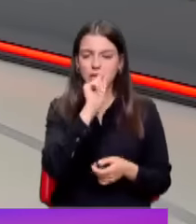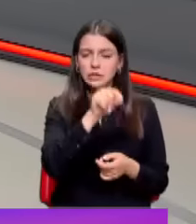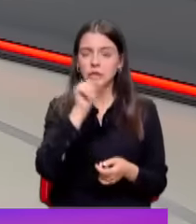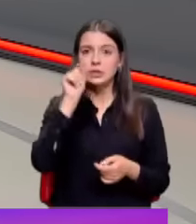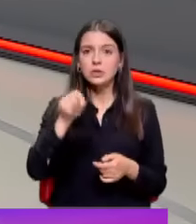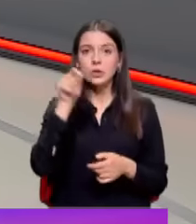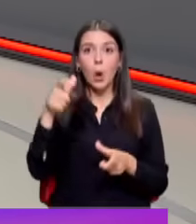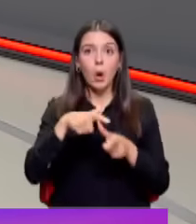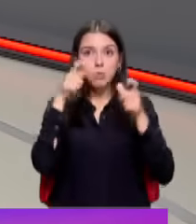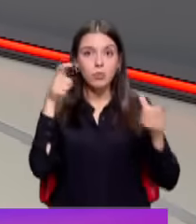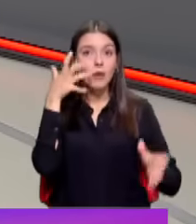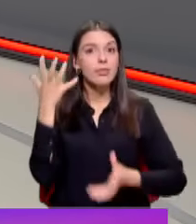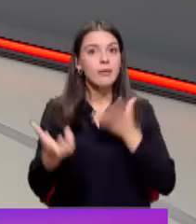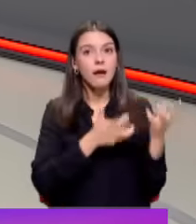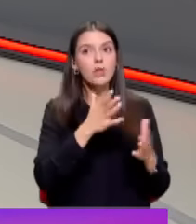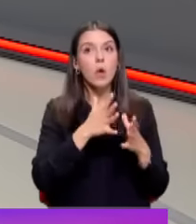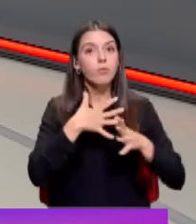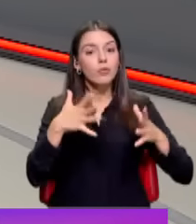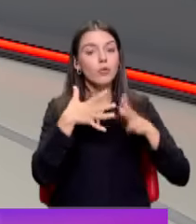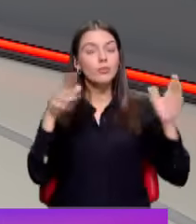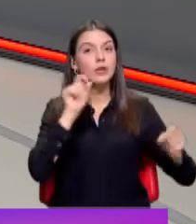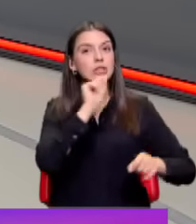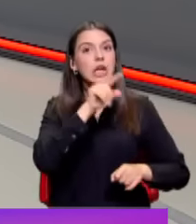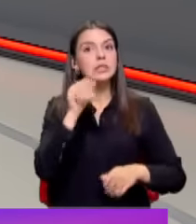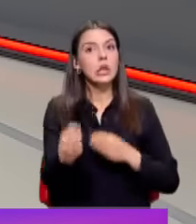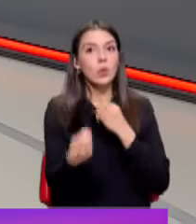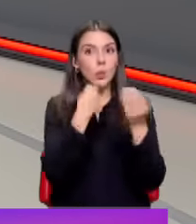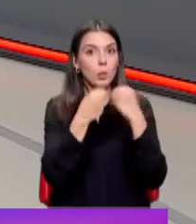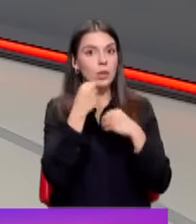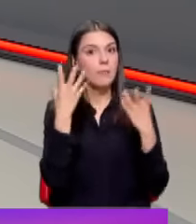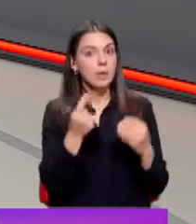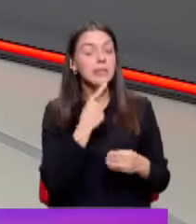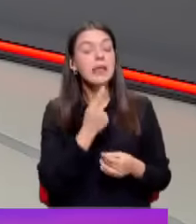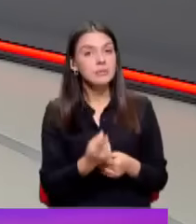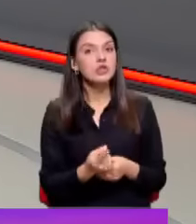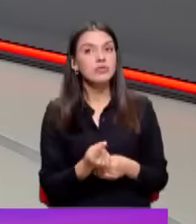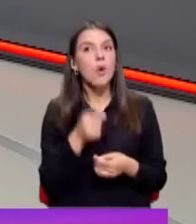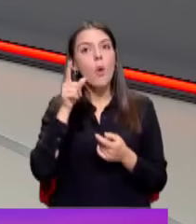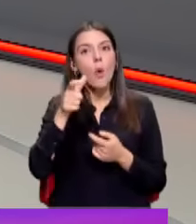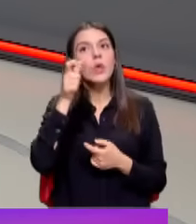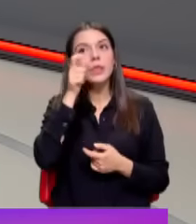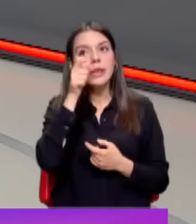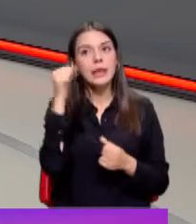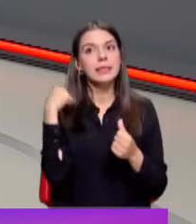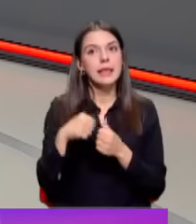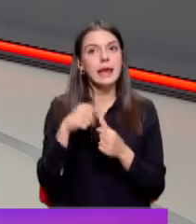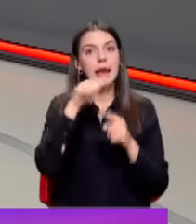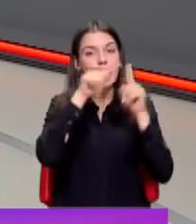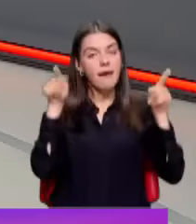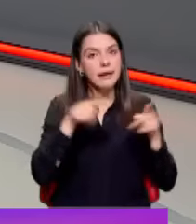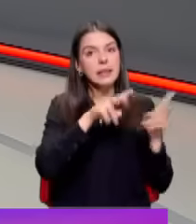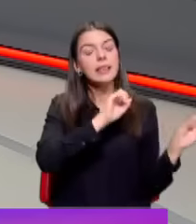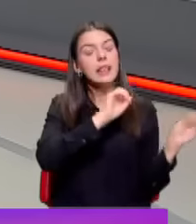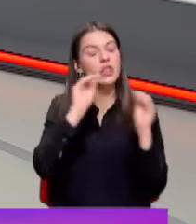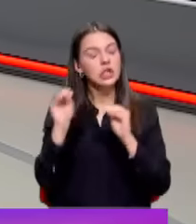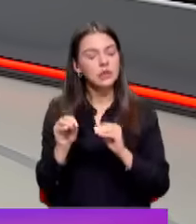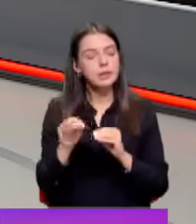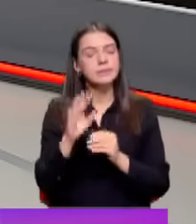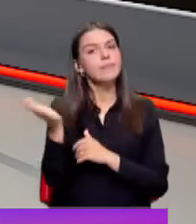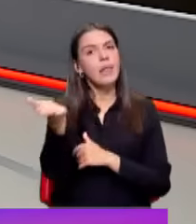sıçraya büyüyen yangınlar koca koca şehirleri de yutabilir yarın bir gün demişti. O uyarıyı da ekrana taşıyacağız tekrar. Hadi